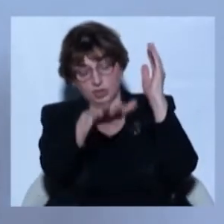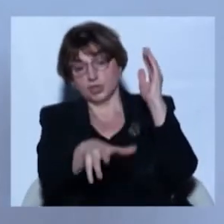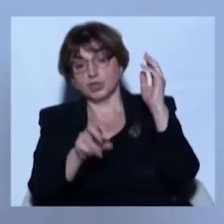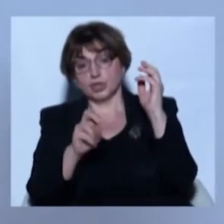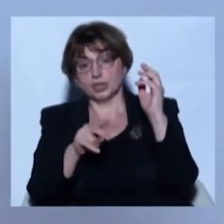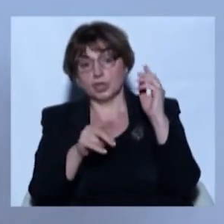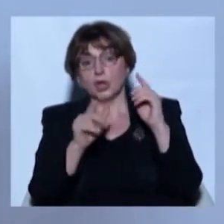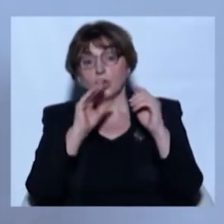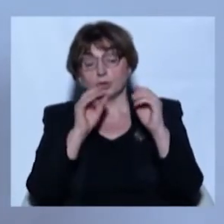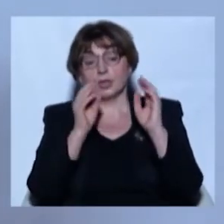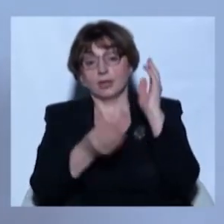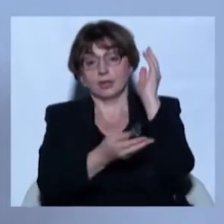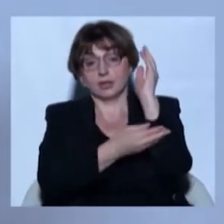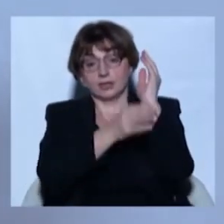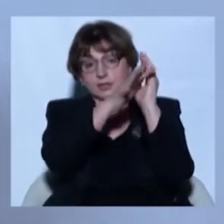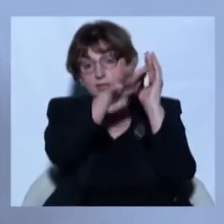ախլեպս,